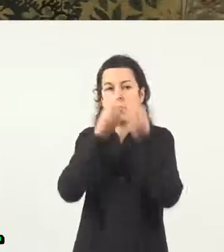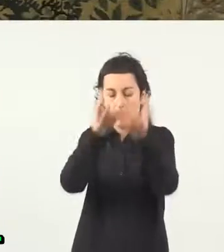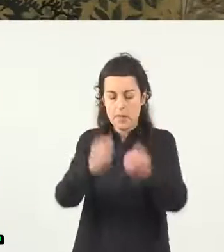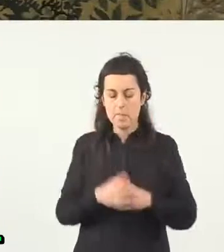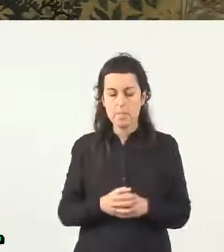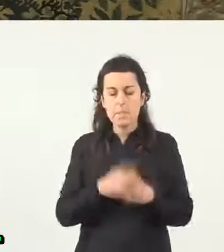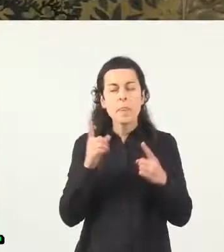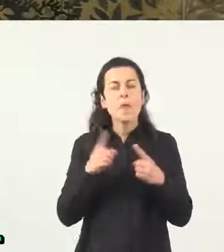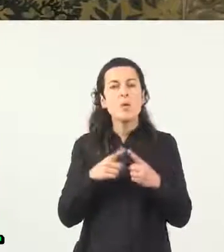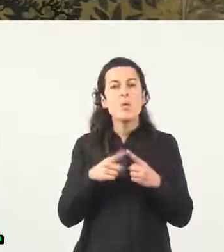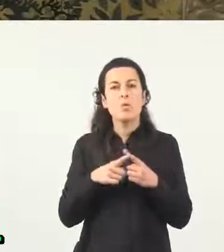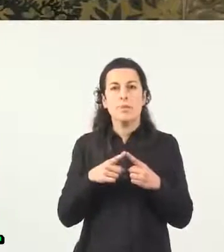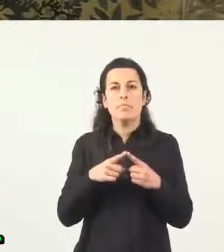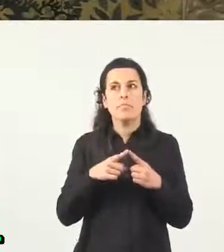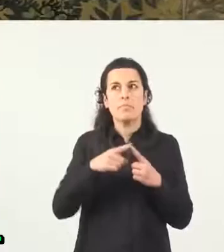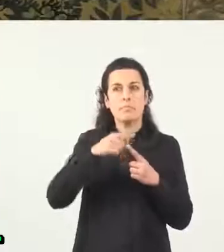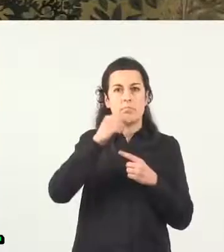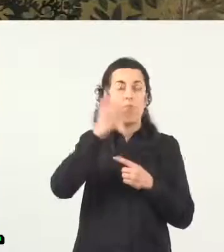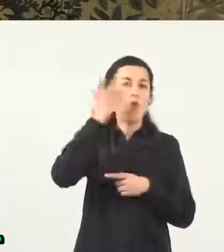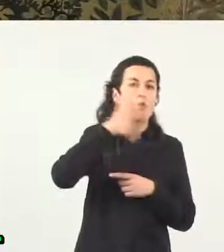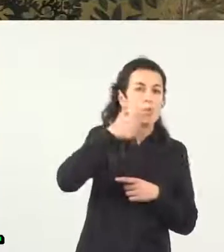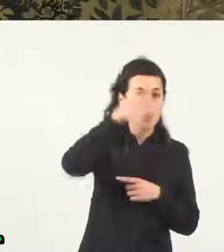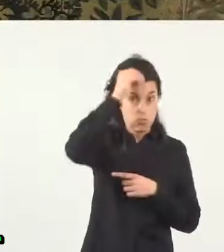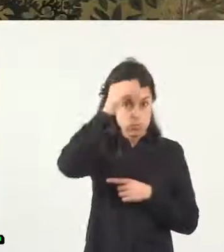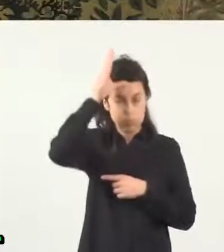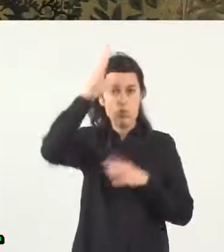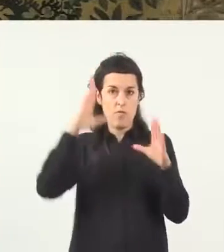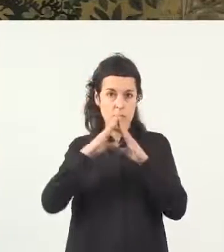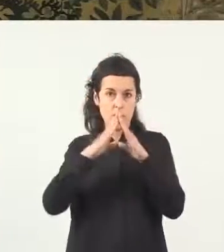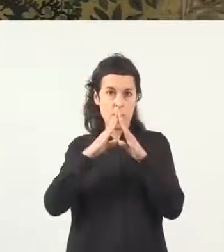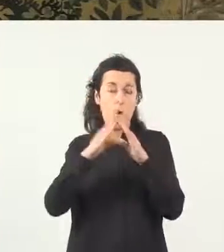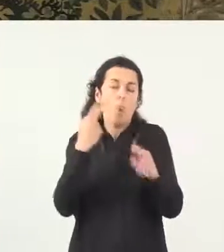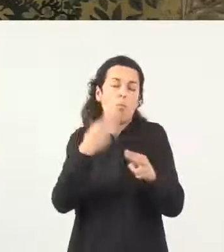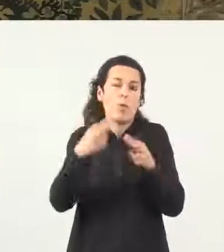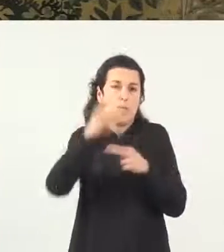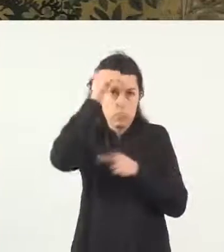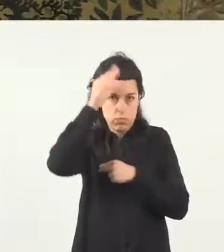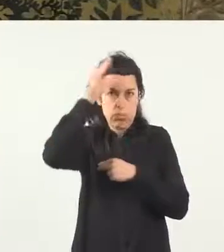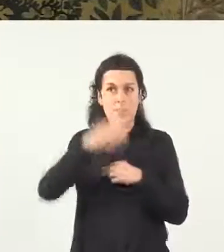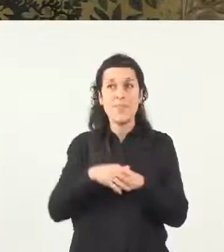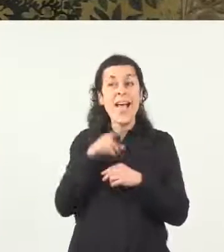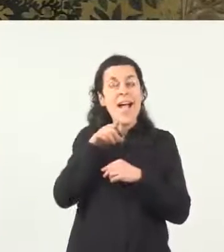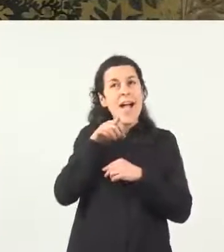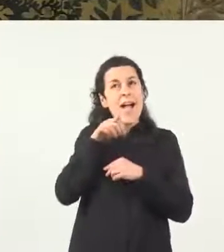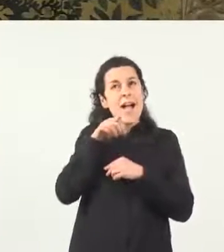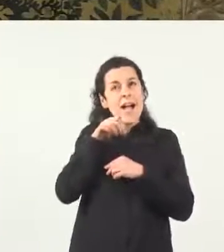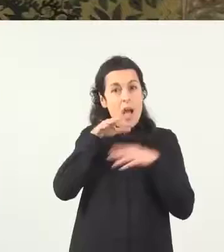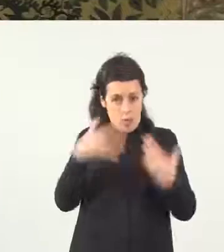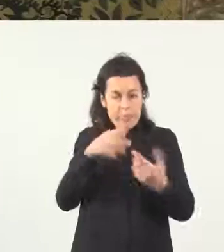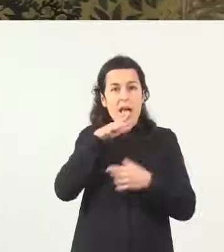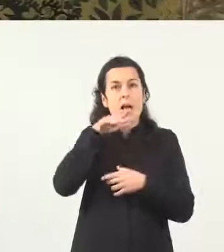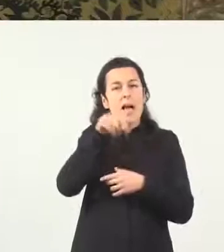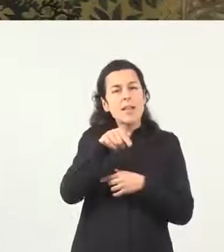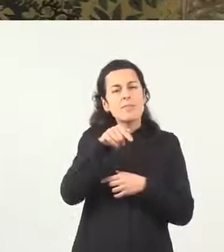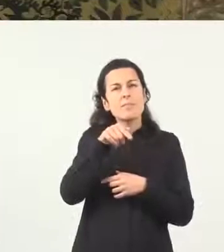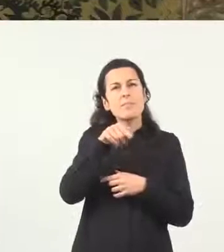da ezagutza feminista edo ezagutza politikoa gaur egun. Claro, hor ere aldatu dira nire